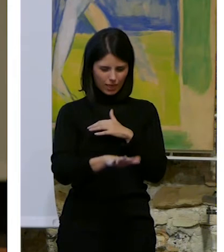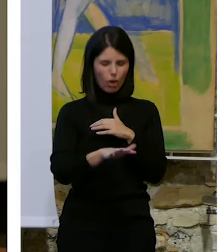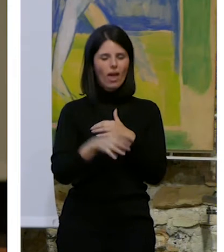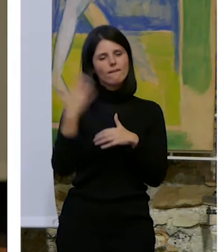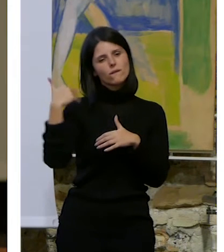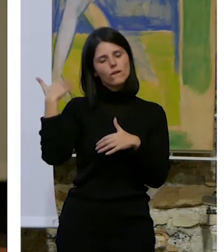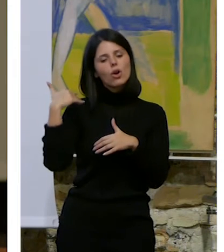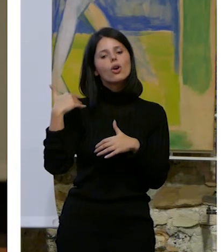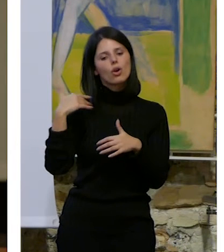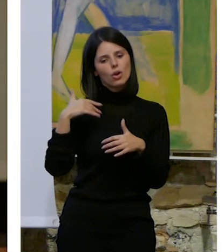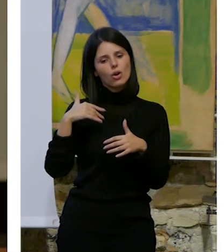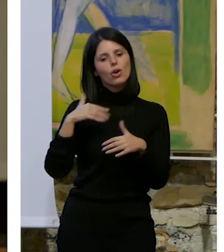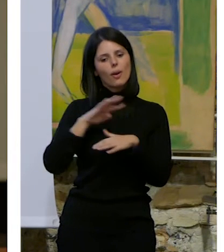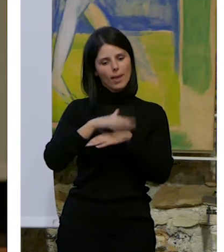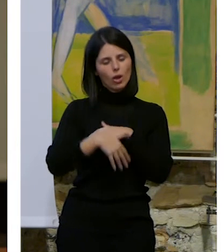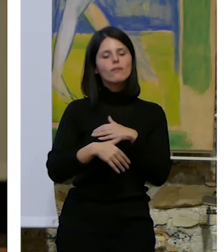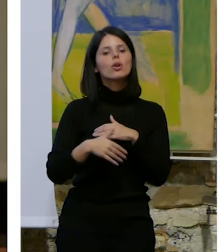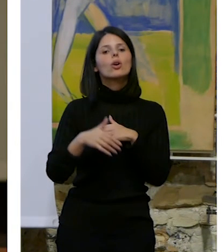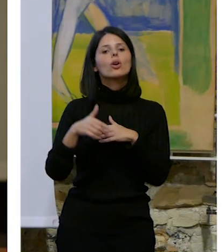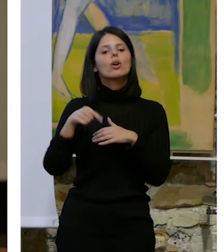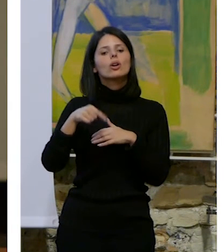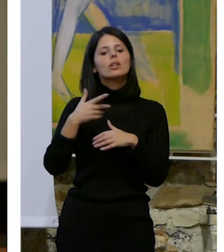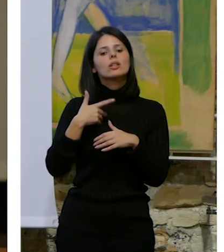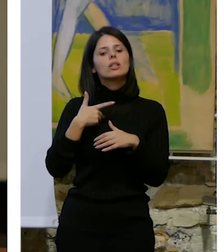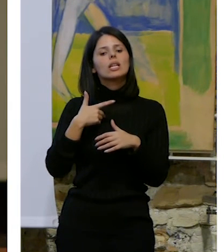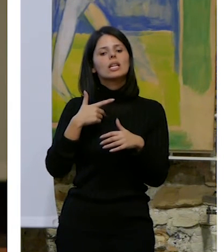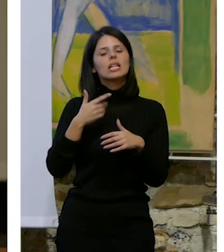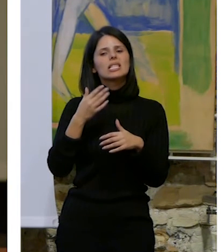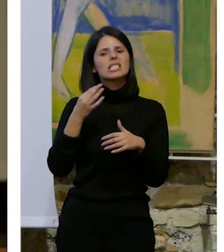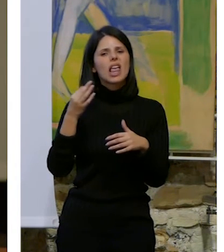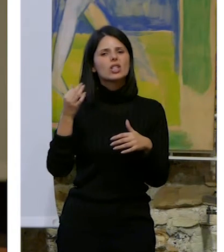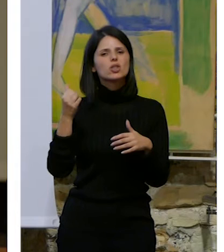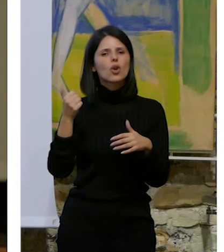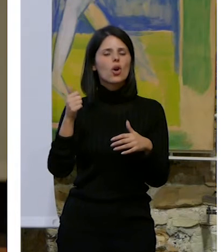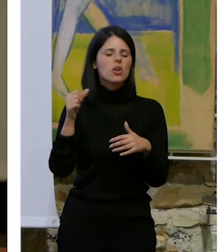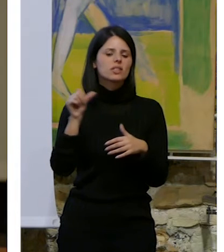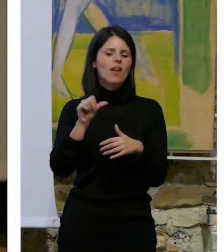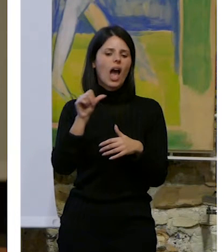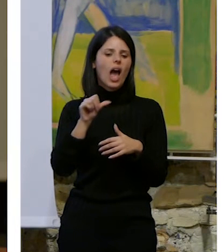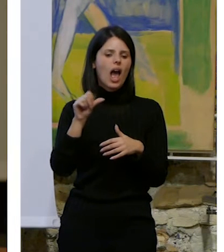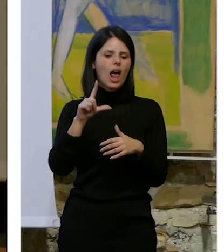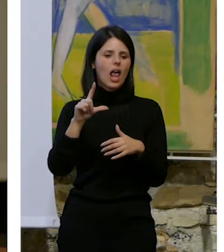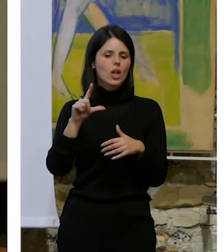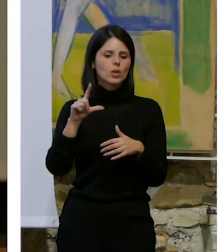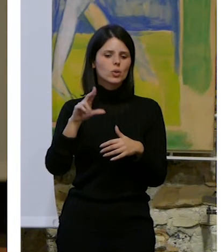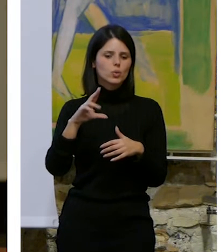rispetto ai 5 ufficiali, che era il sensus vagus. Il sensus vagus è quella sensazione che